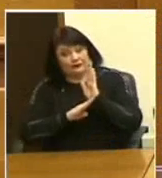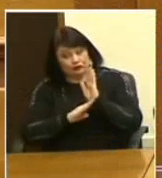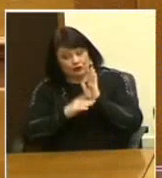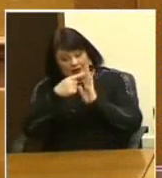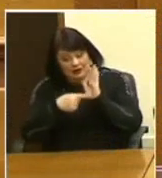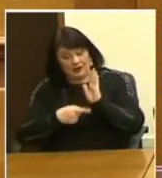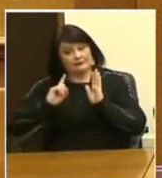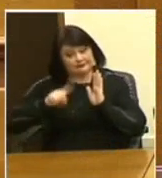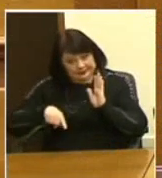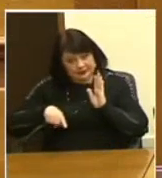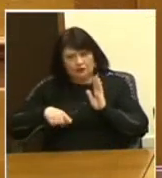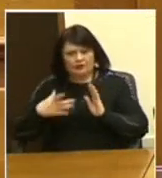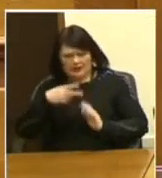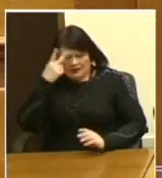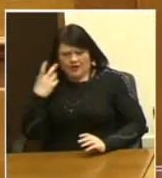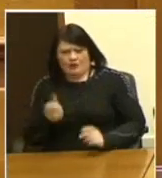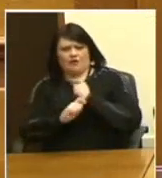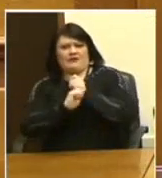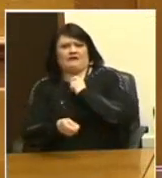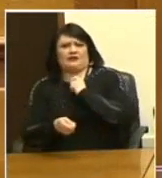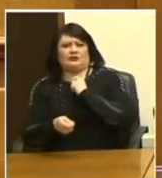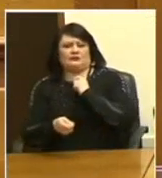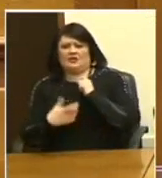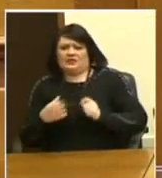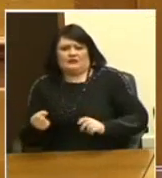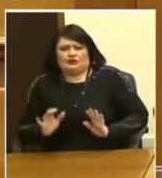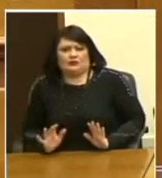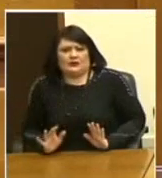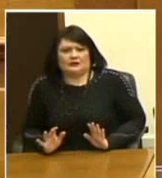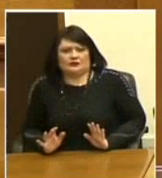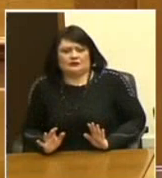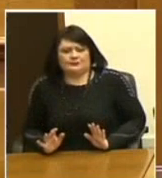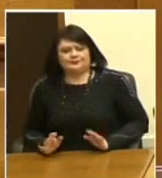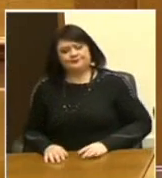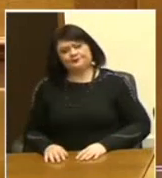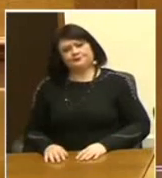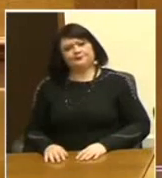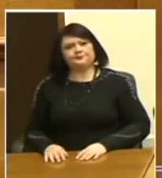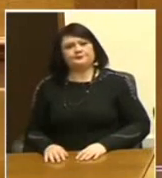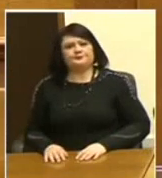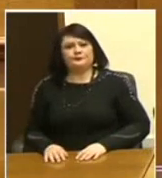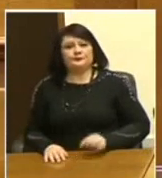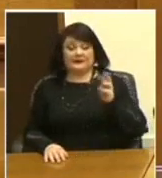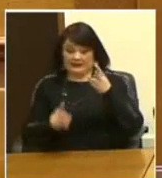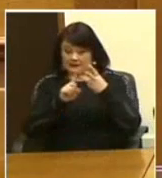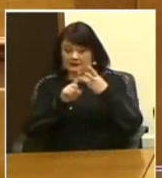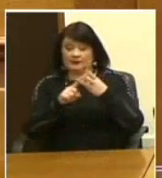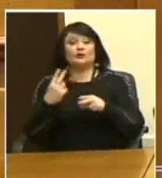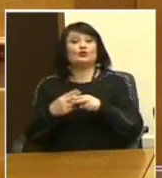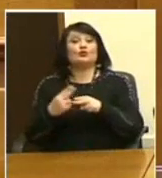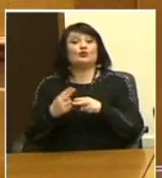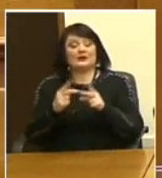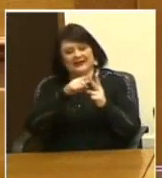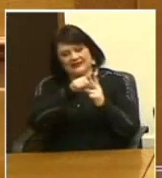αλλά απορρέουν και από το λεγόμενο ευρωπαϊκό κεκτημένο. Αλλά το τρίτο και το σημαντικότερο τώρα, γιατί αυτά τα δύο που είπα